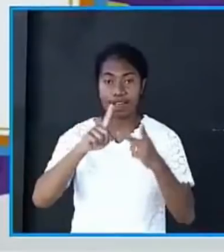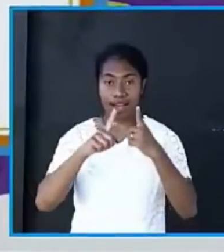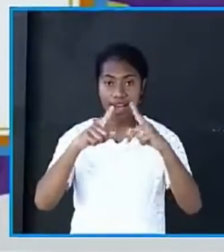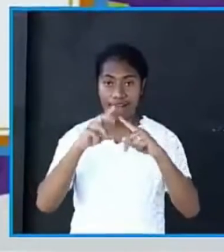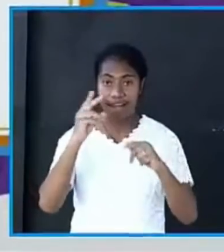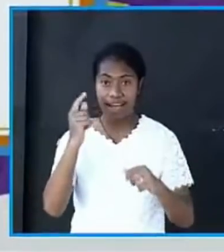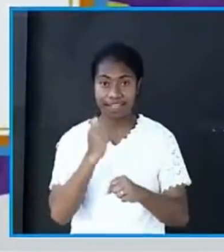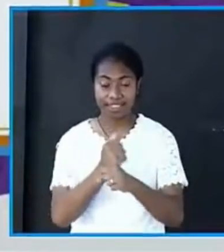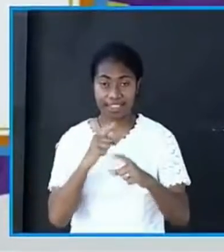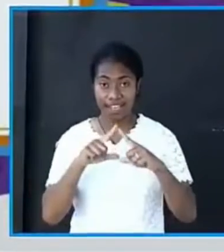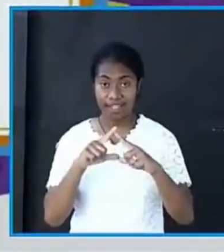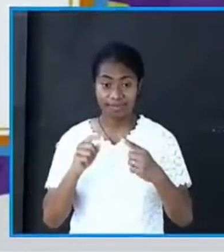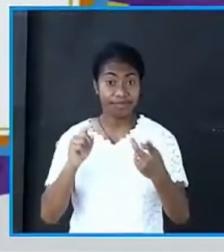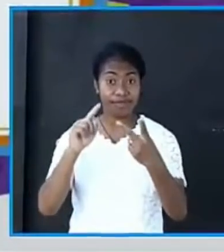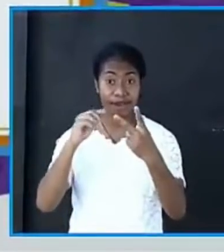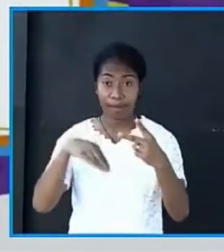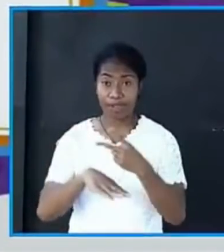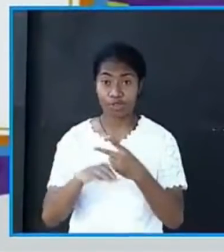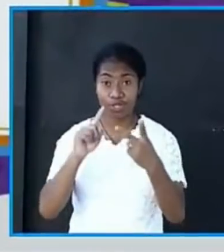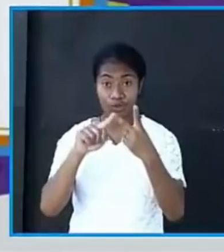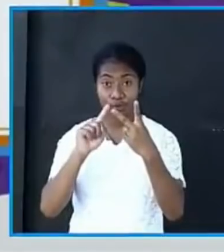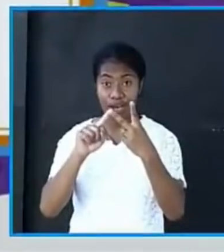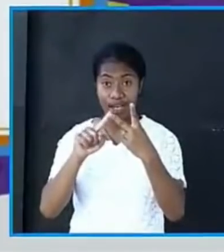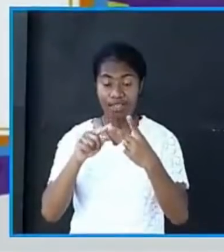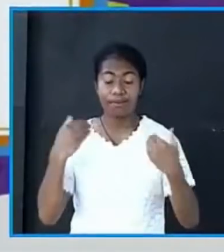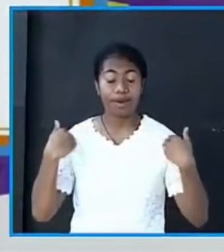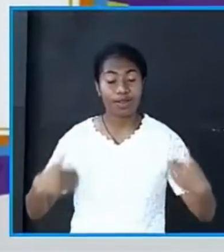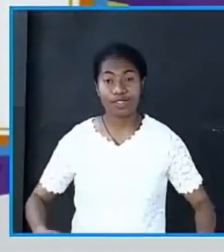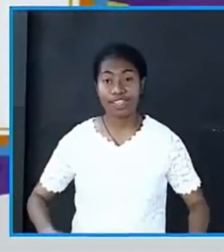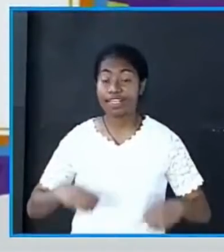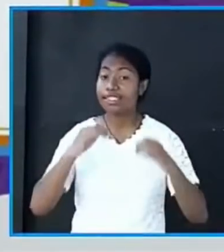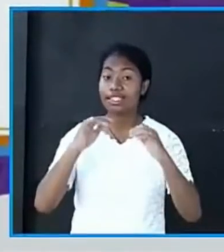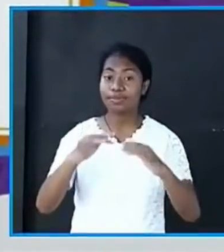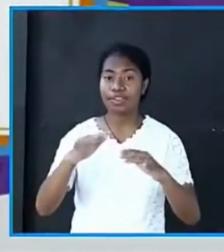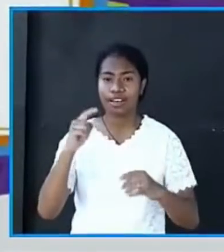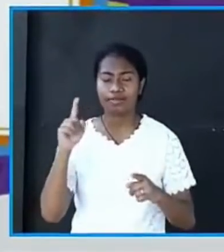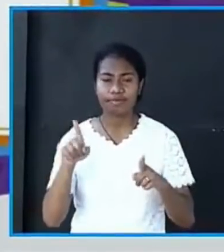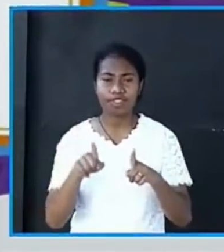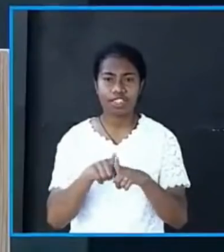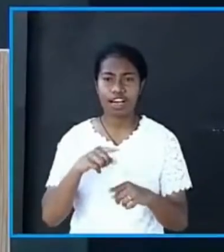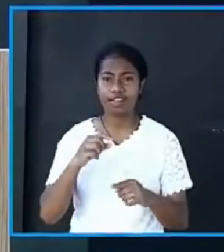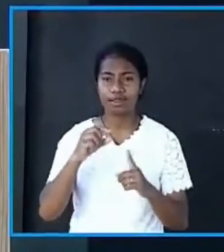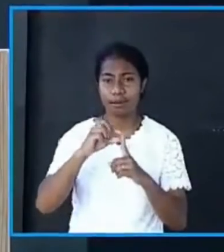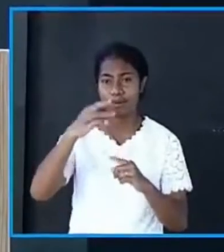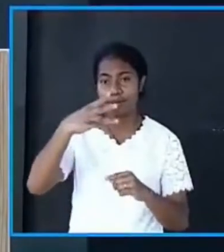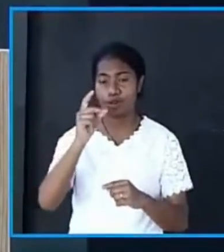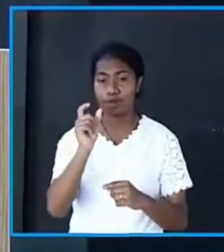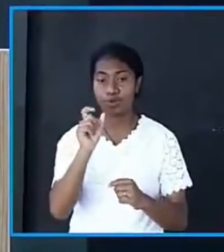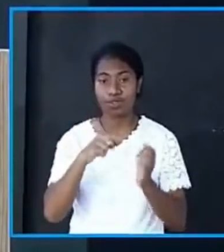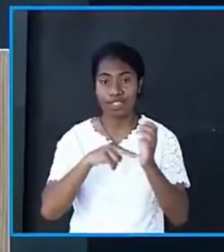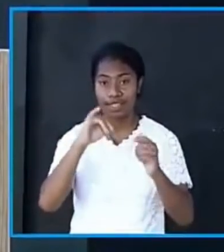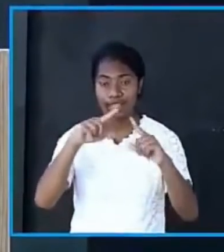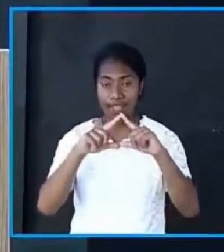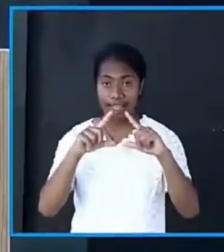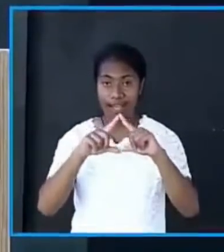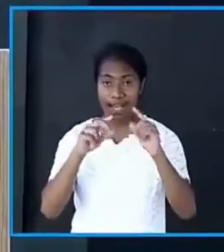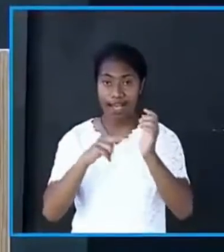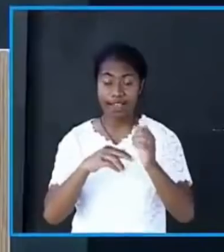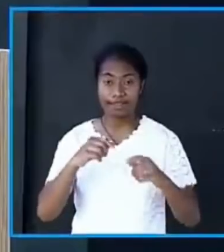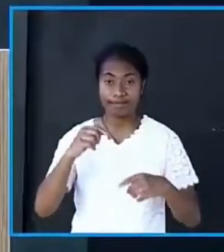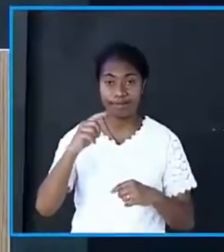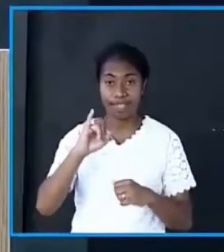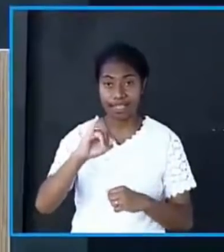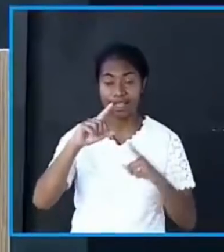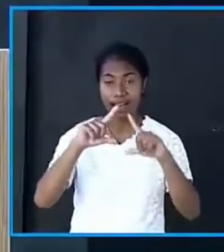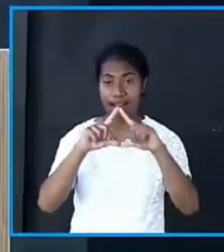manusia diciptakan dengan atau melalui perundingan Ilahi baik Ayo kita menciptakan